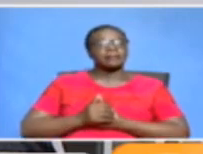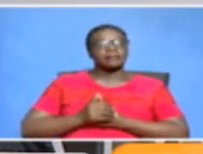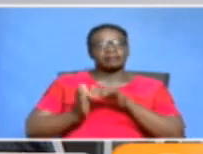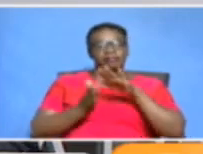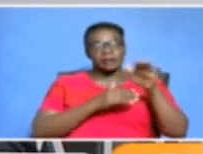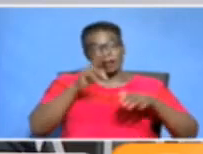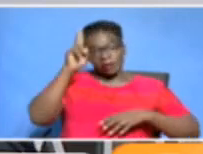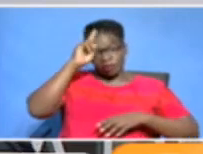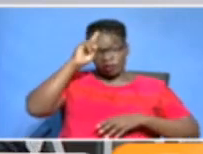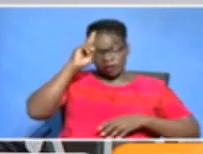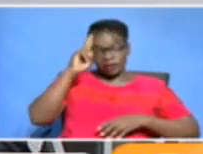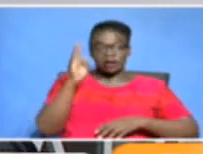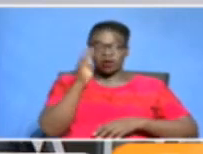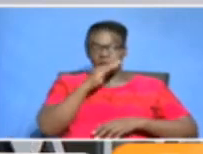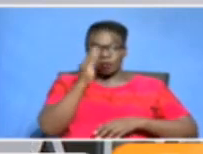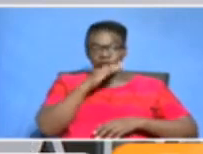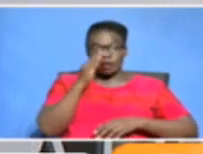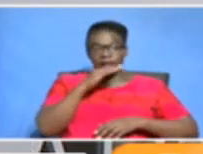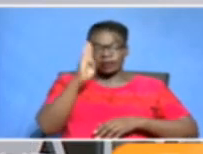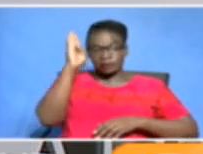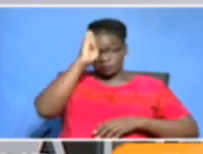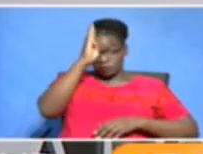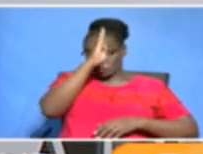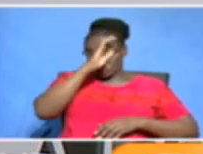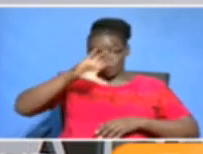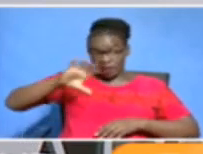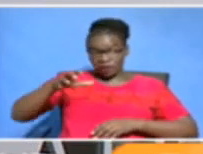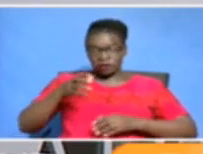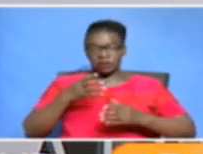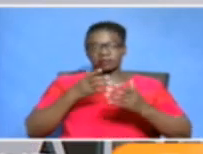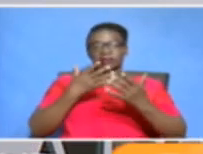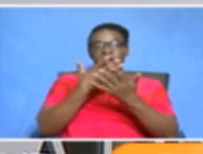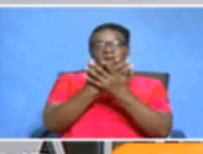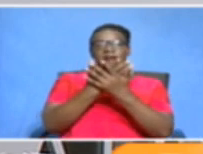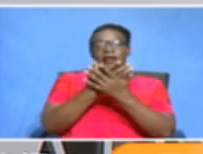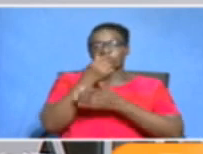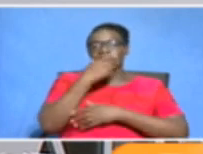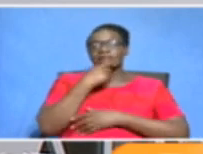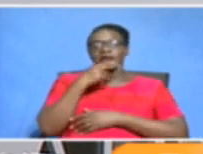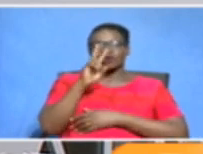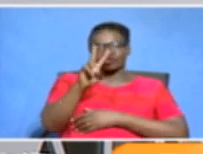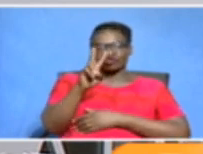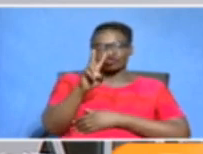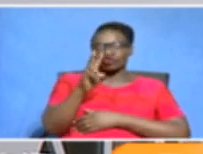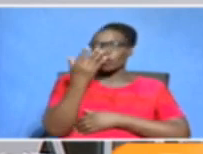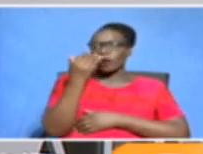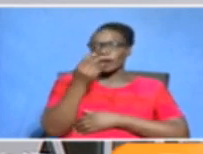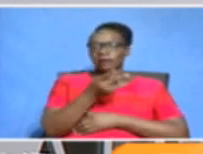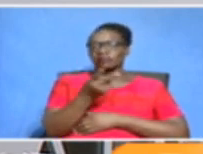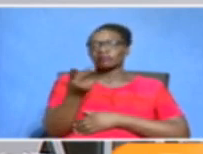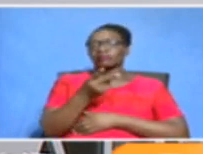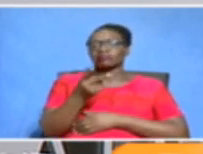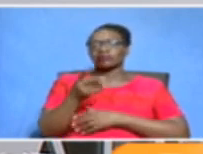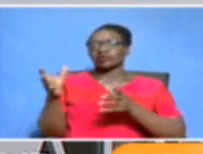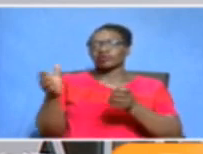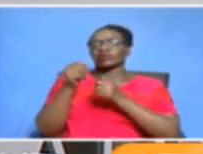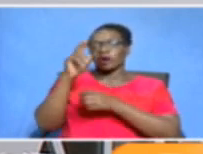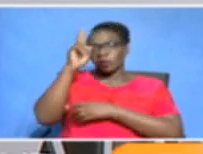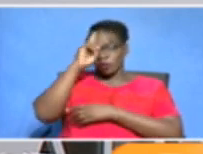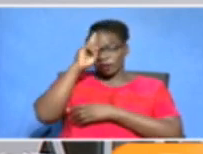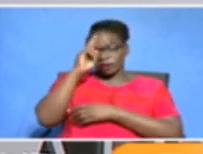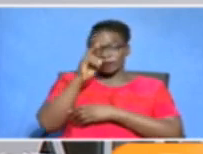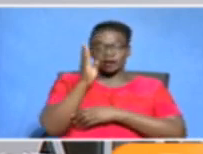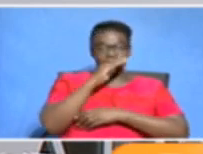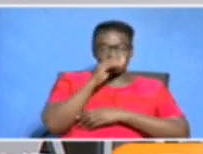Polisi mjini Webuye katika kaunti ya Bungoma wanawazuilia wanaume wawili waliokamatwa kwa madai ya kumteka nyara afisa wa trafiki katika barabara ya